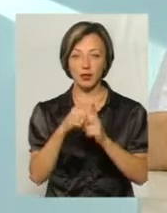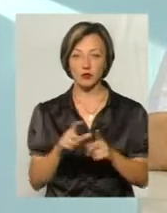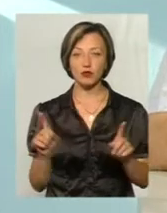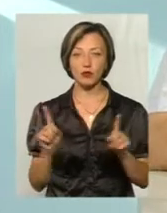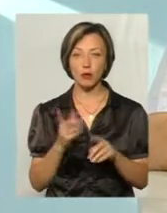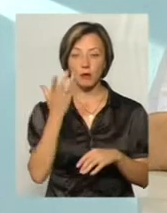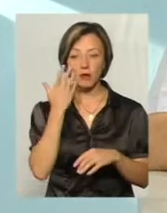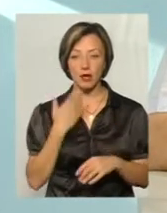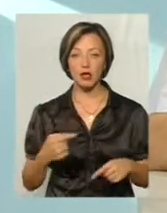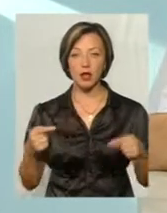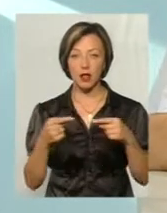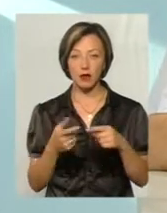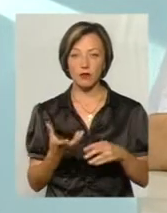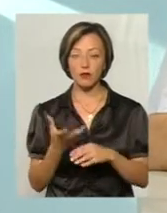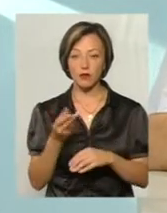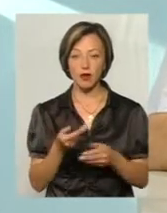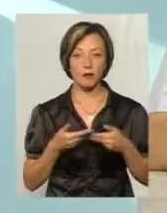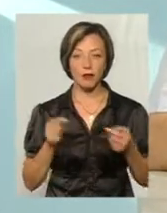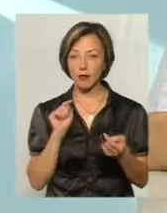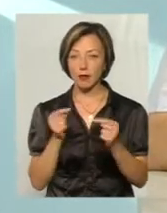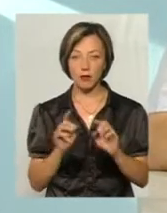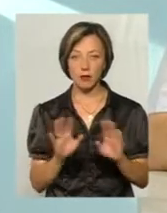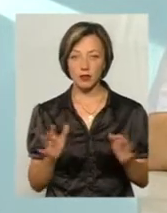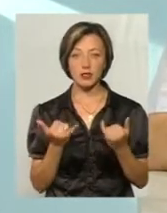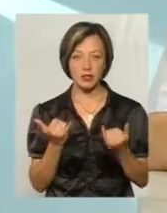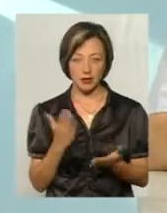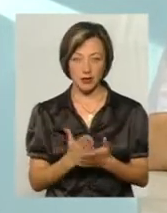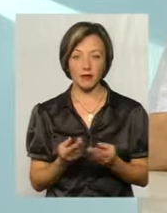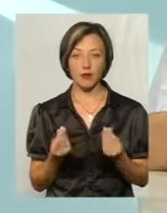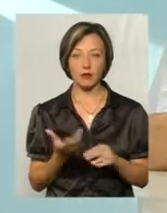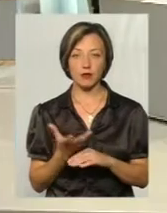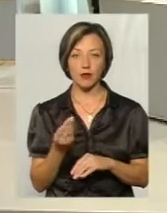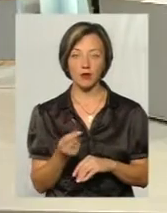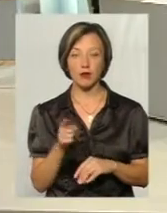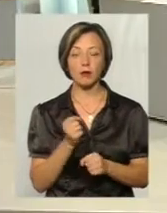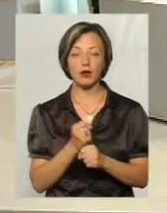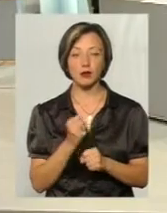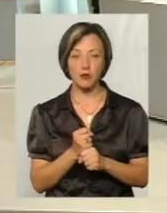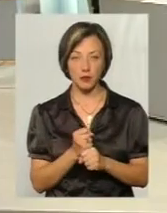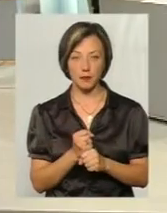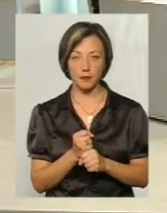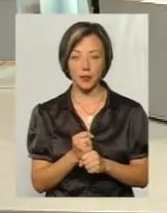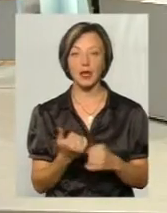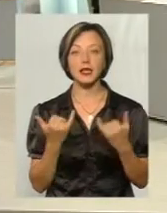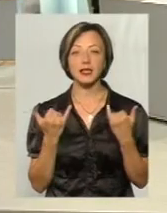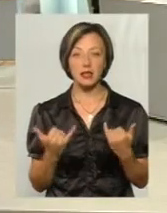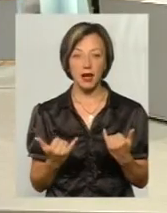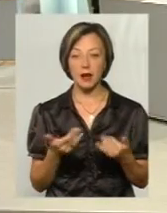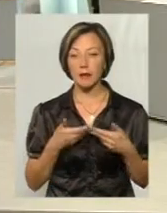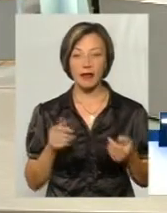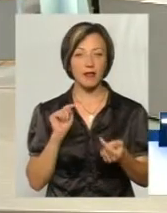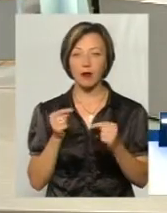при належному фінансуванні ми не проти для того, щоб вони працювали. Але ж зараз і зараз ми не проти